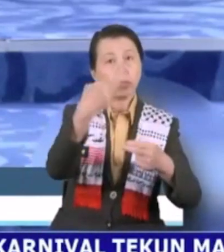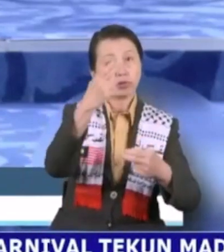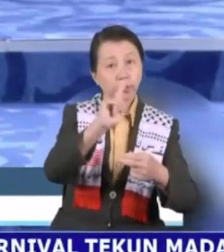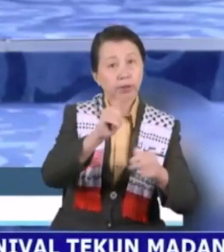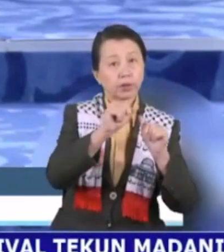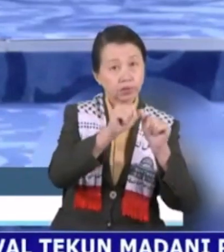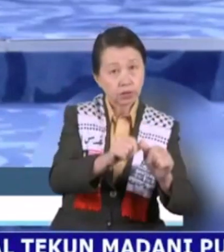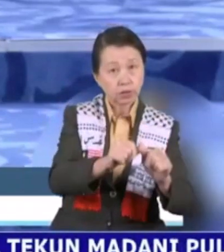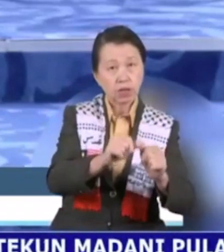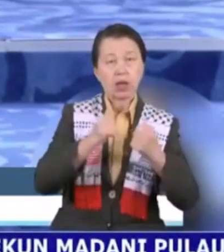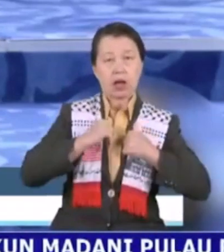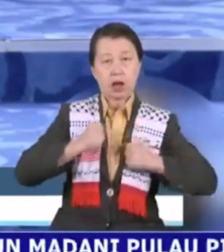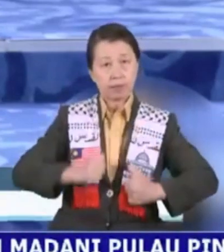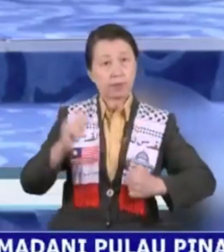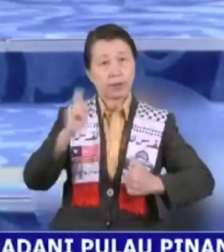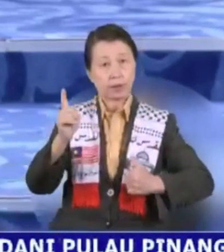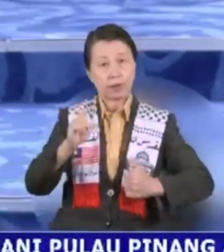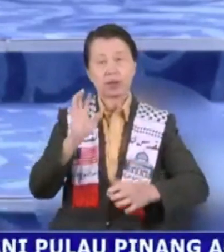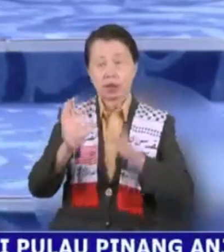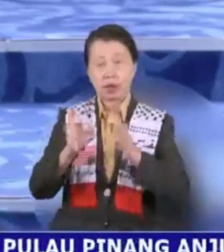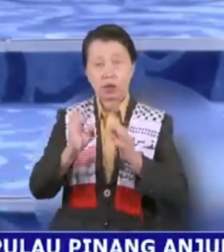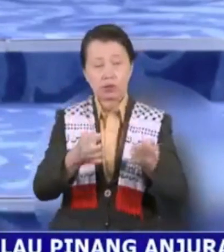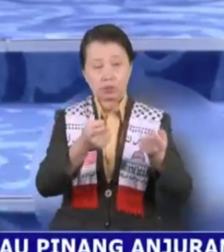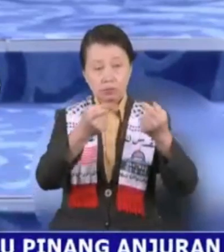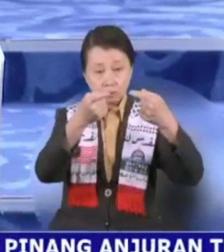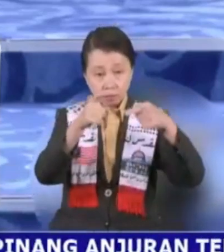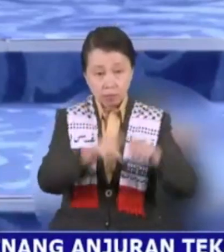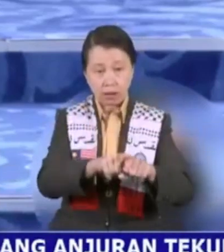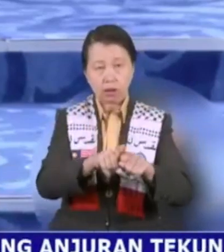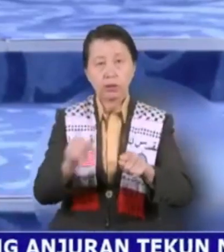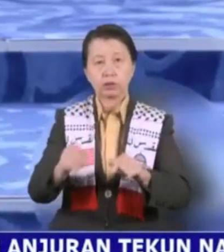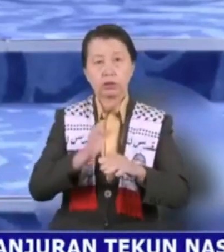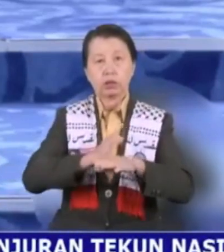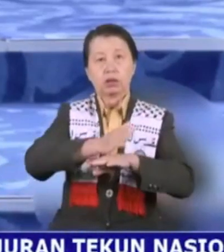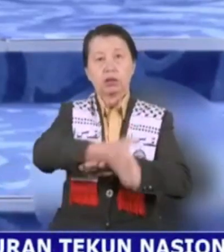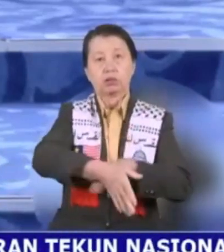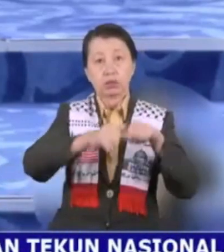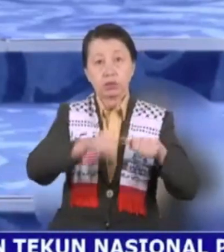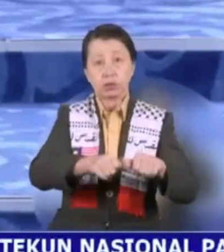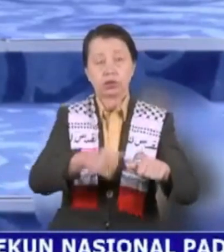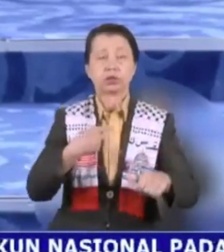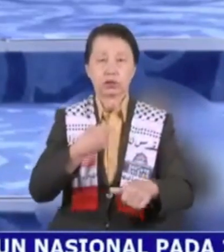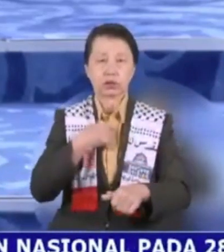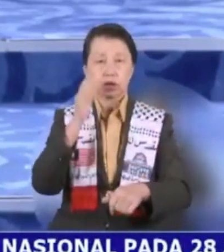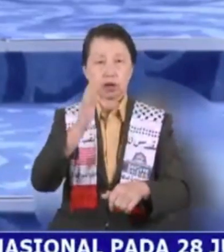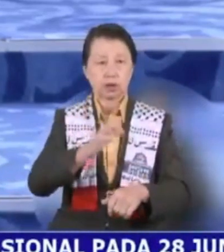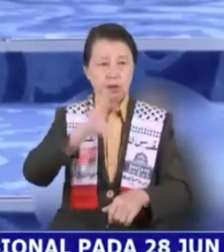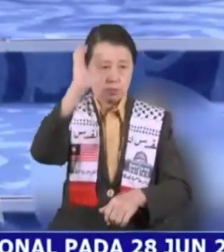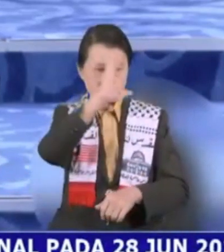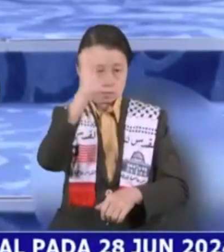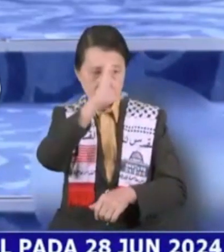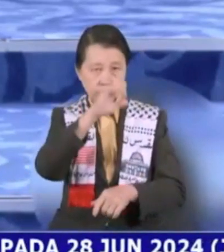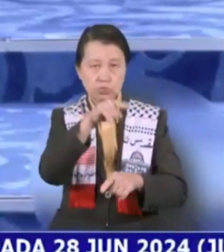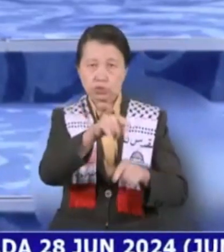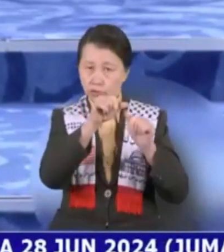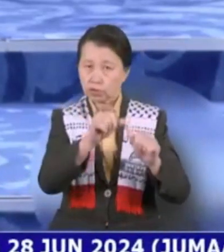mana, dan kalau jika berlaku umpamanya dia terlebih tinggal, kita akan segera cari dia di